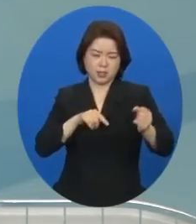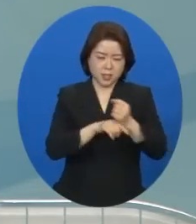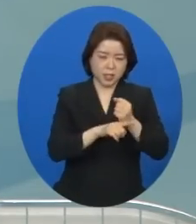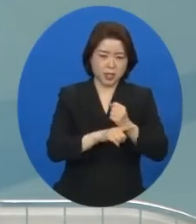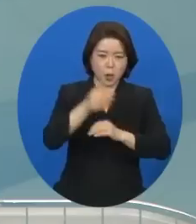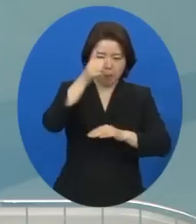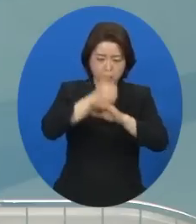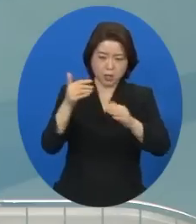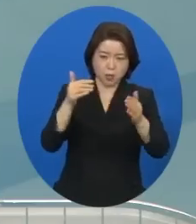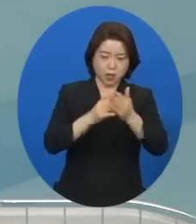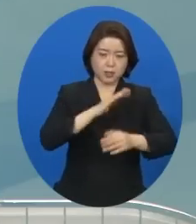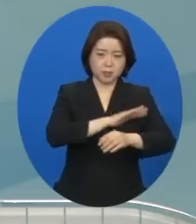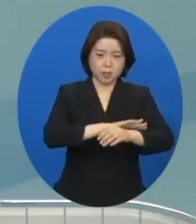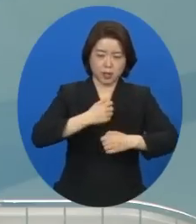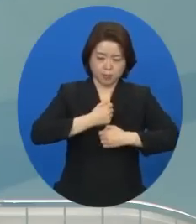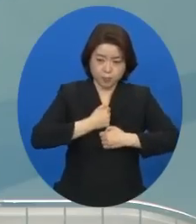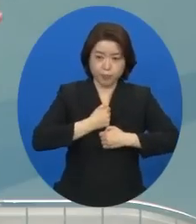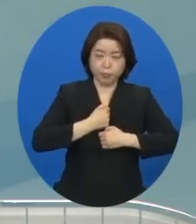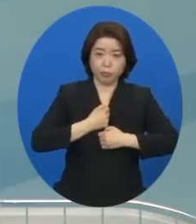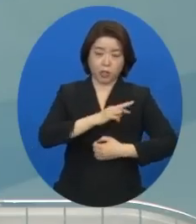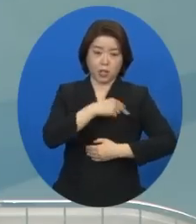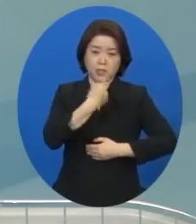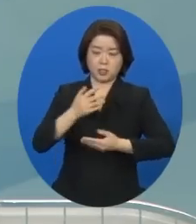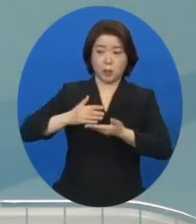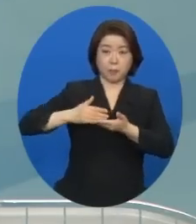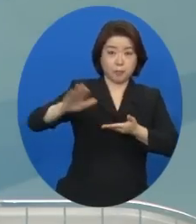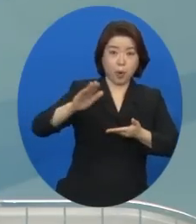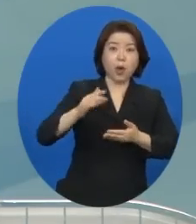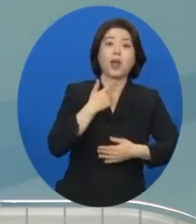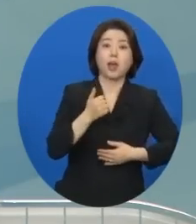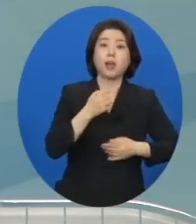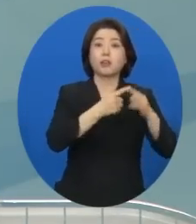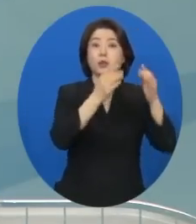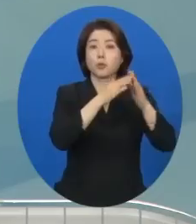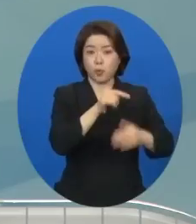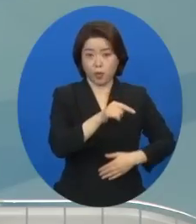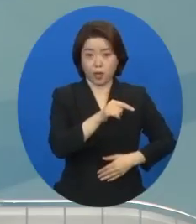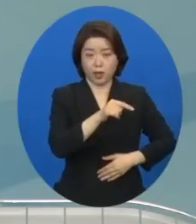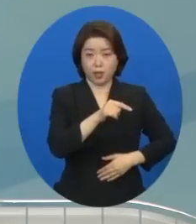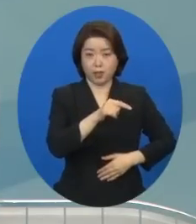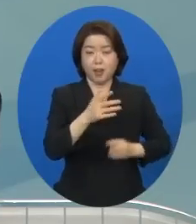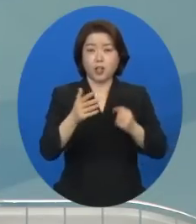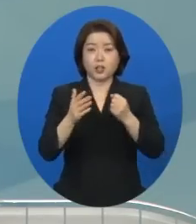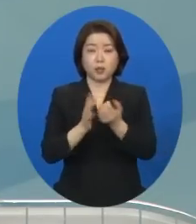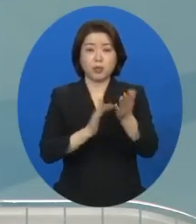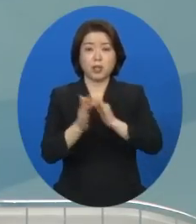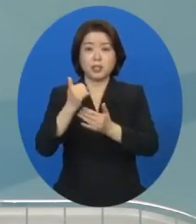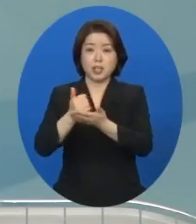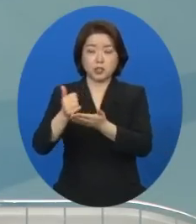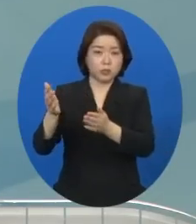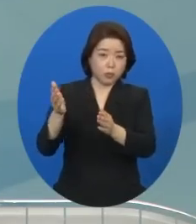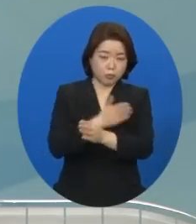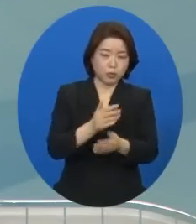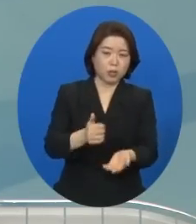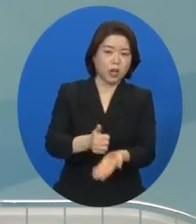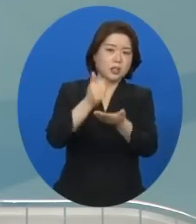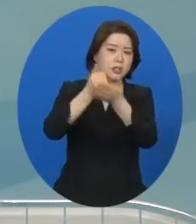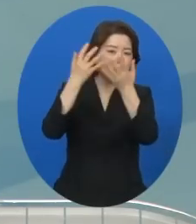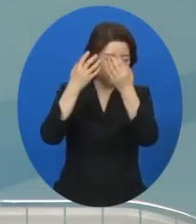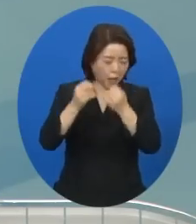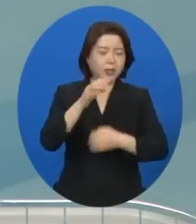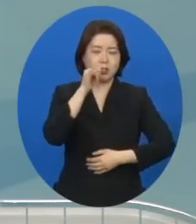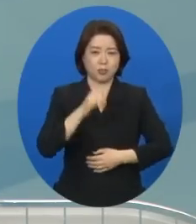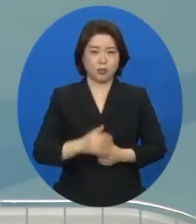잘 지켜내고 이단들을 물리친 교회예요. 그것 때문에 예수님으로부터 칭찬을 많이